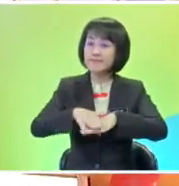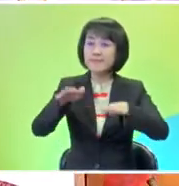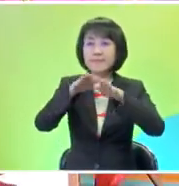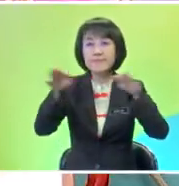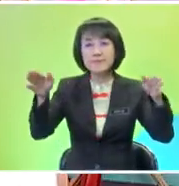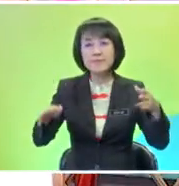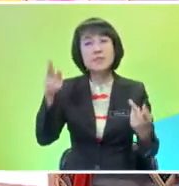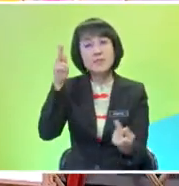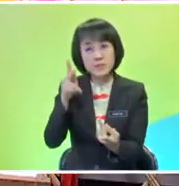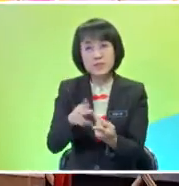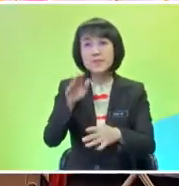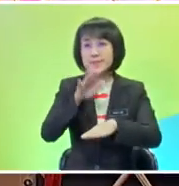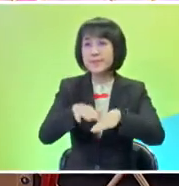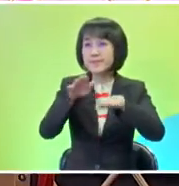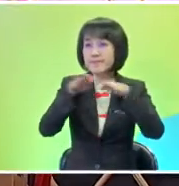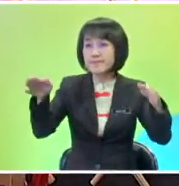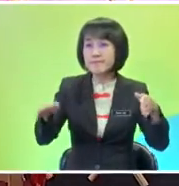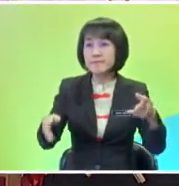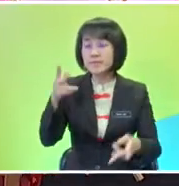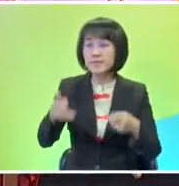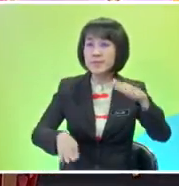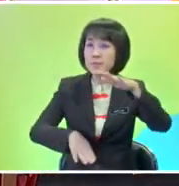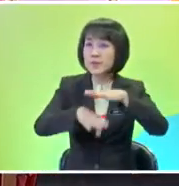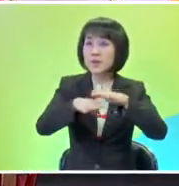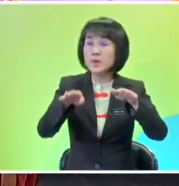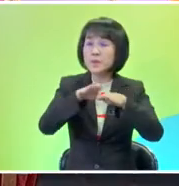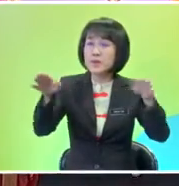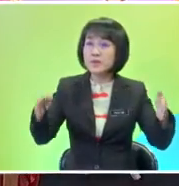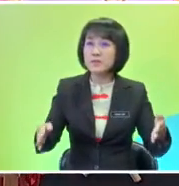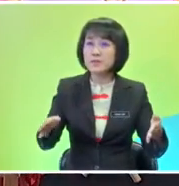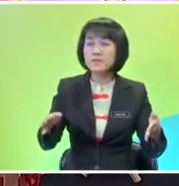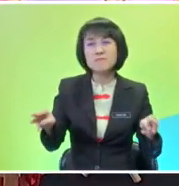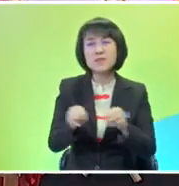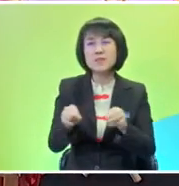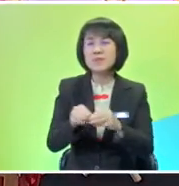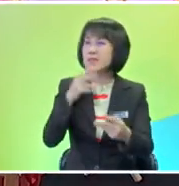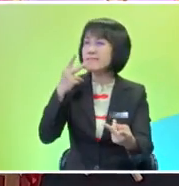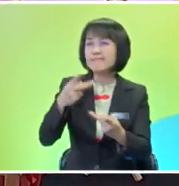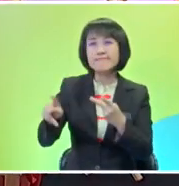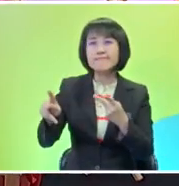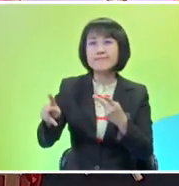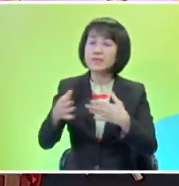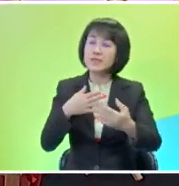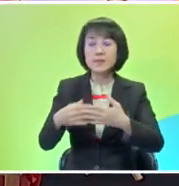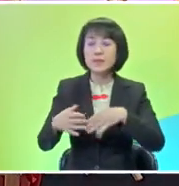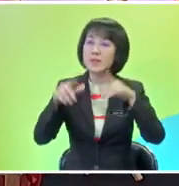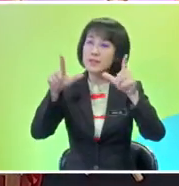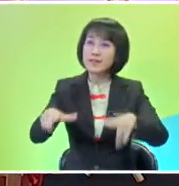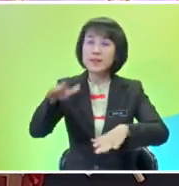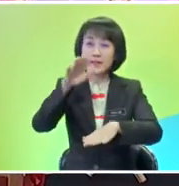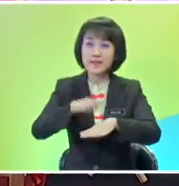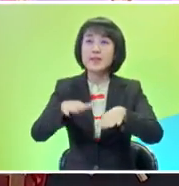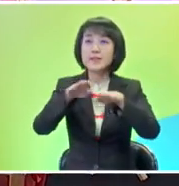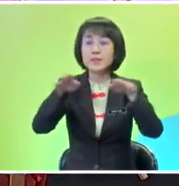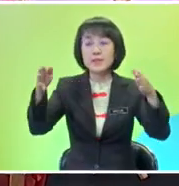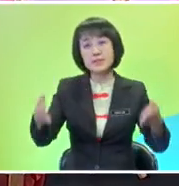sesu atas meja kalau bawah meja macam tak sesuai pulaah letak atas meja